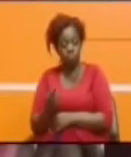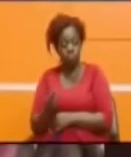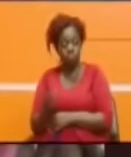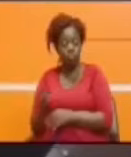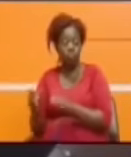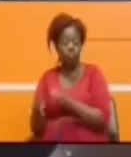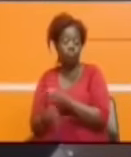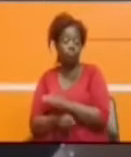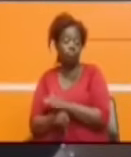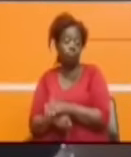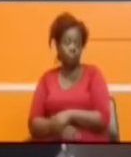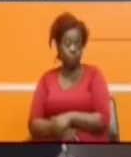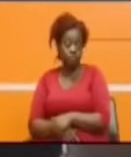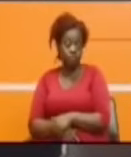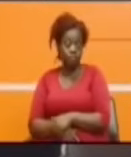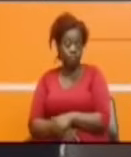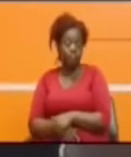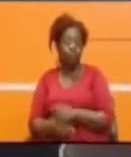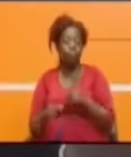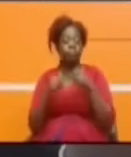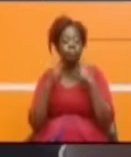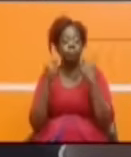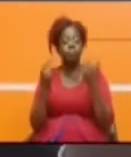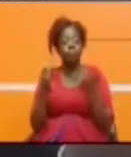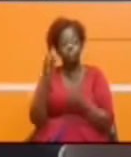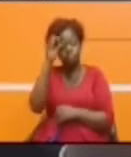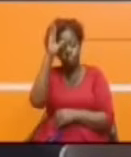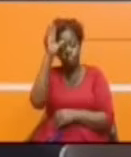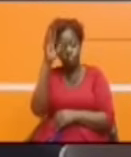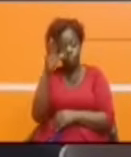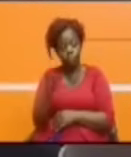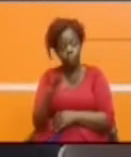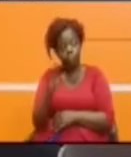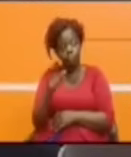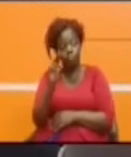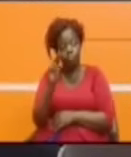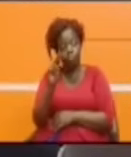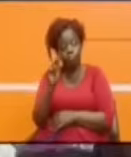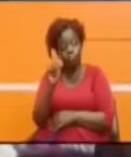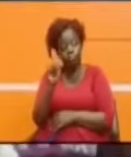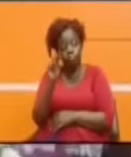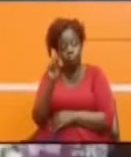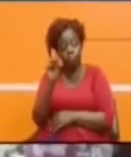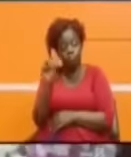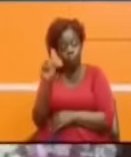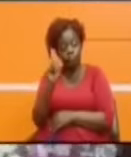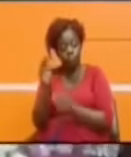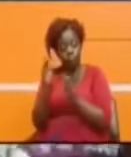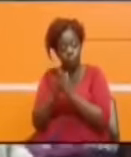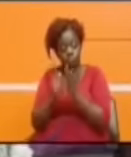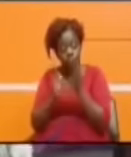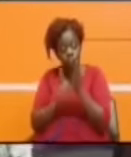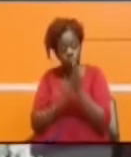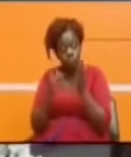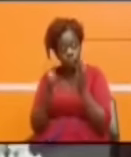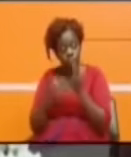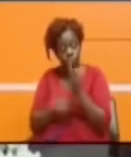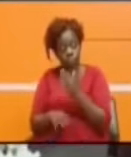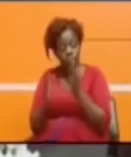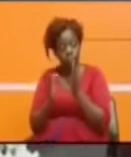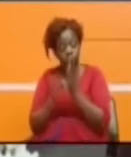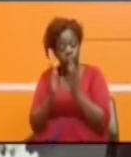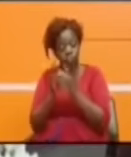Katikkiro, Reverend Father Joseph Lugobe bwanamukulu w'ekigo kya St. Agnes Kibuye atendereza omugenzi ng'abadde